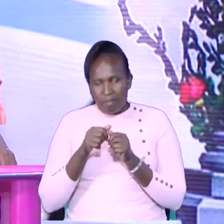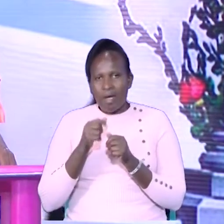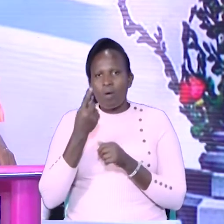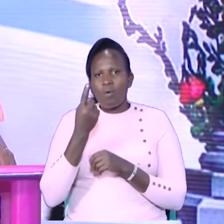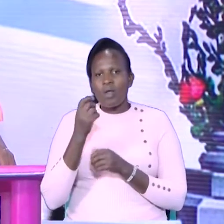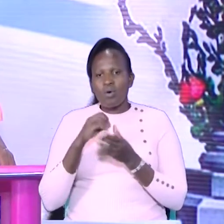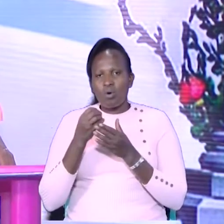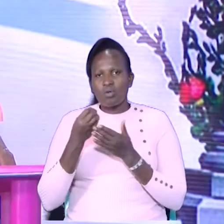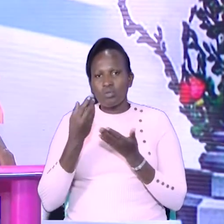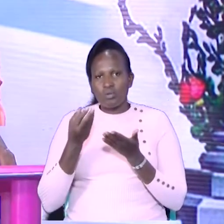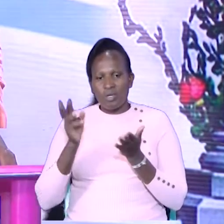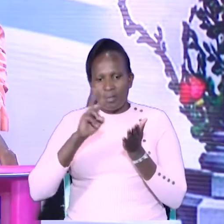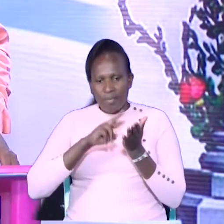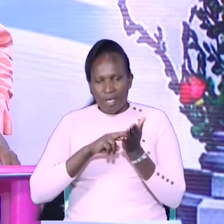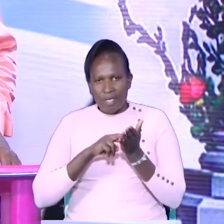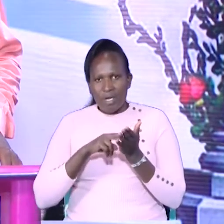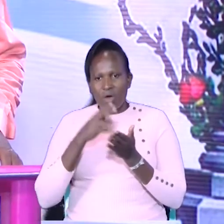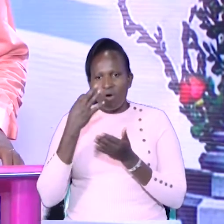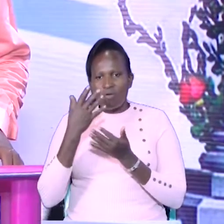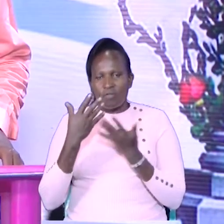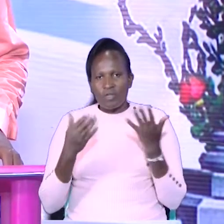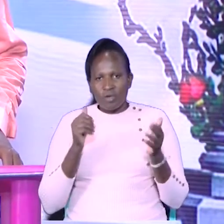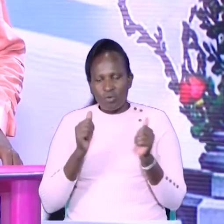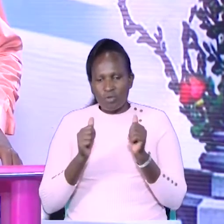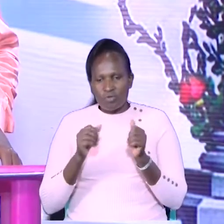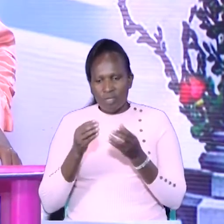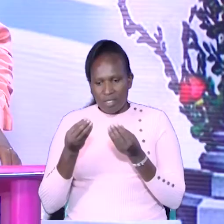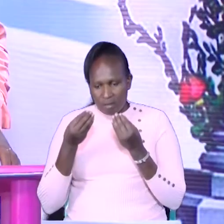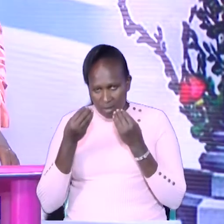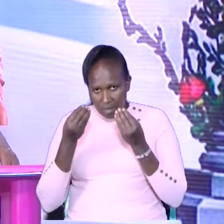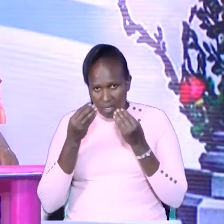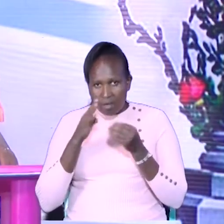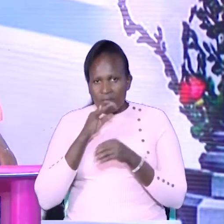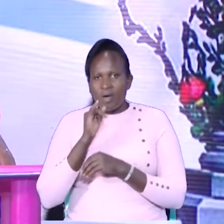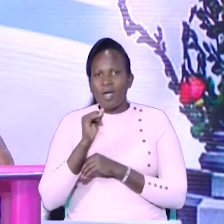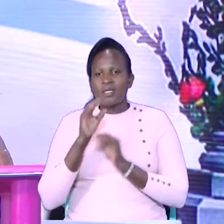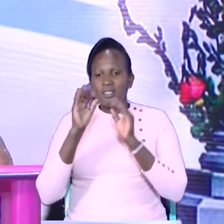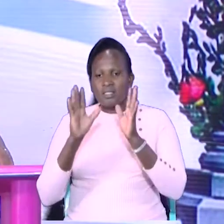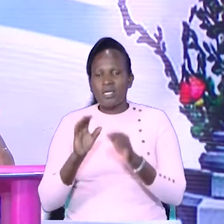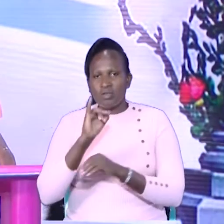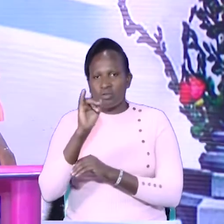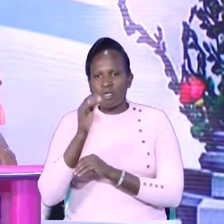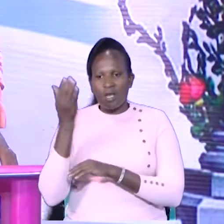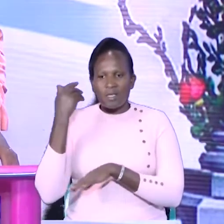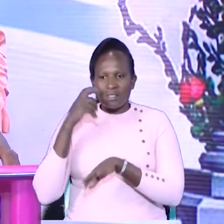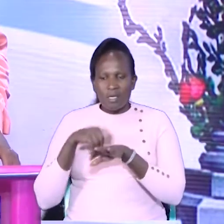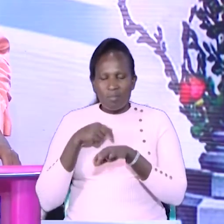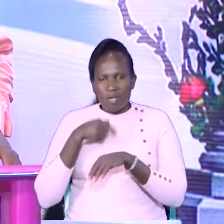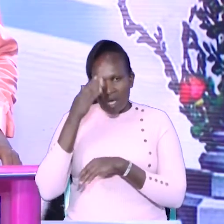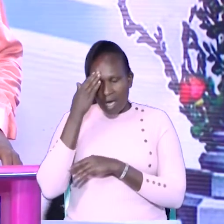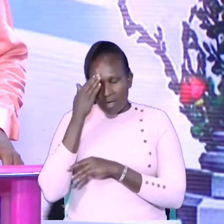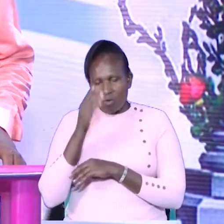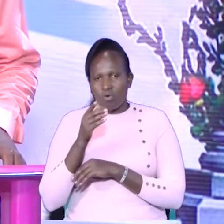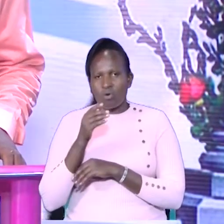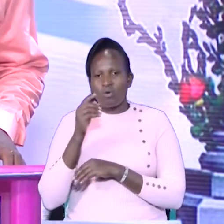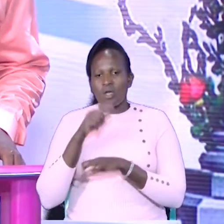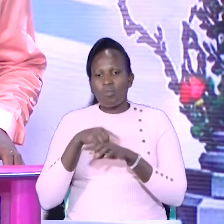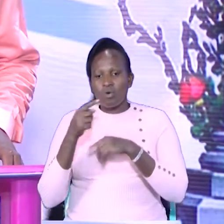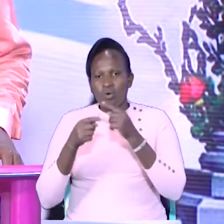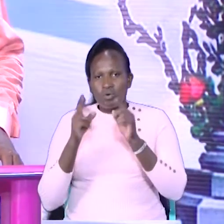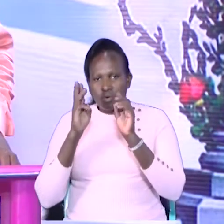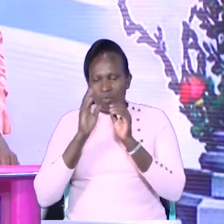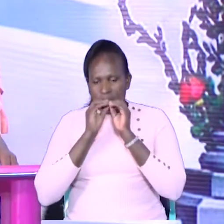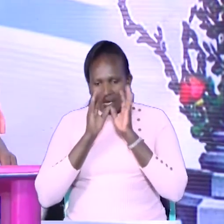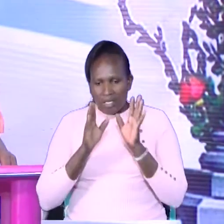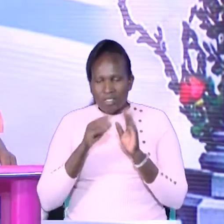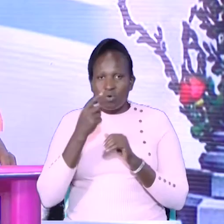ama tufanye recap ya yale tuweza kufundishwa na Tisha Joseph last time, na ninajua ya kwamba tunapoendelea tutaweza kubarikiwa.